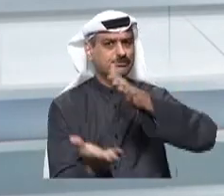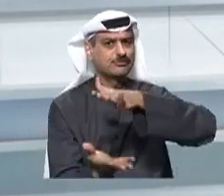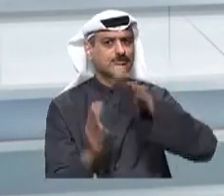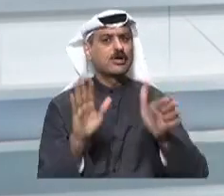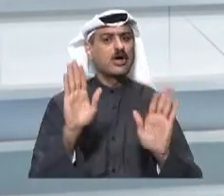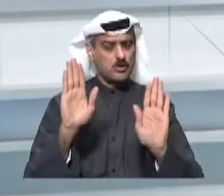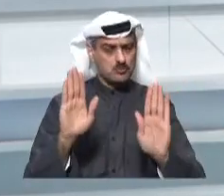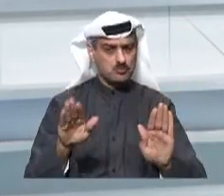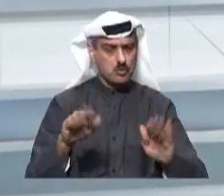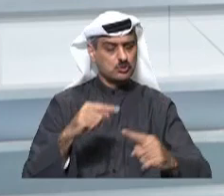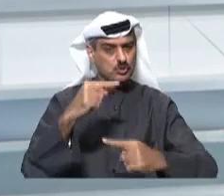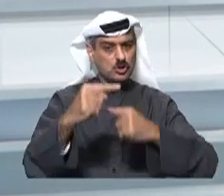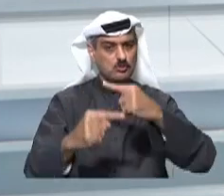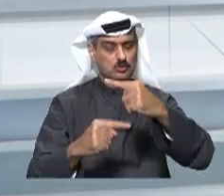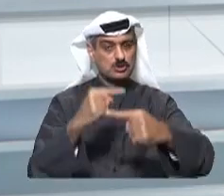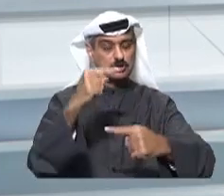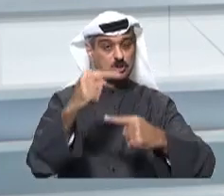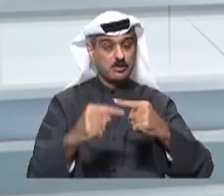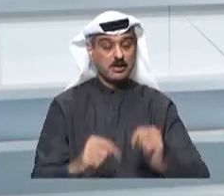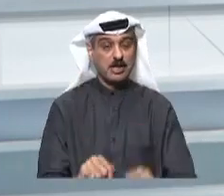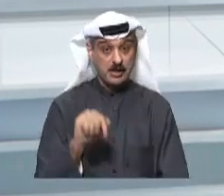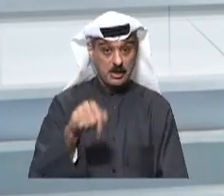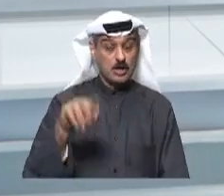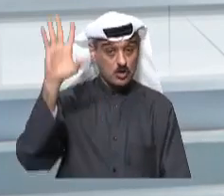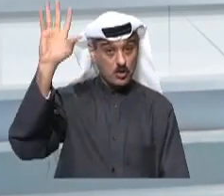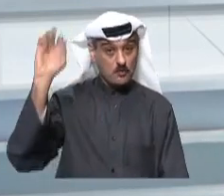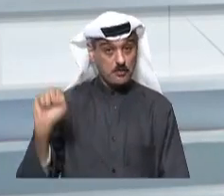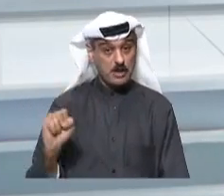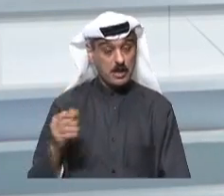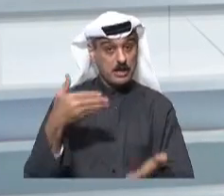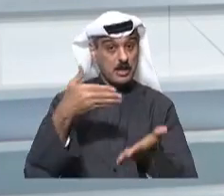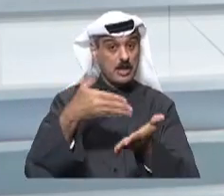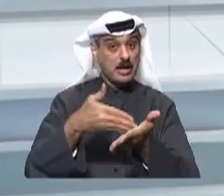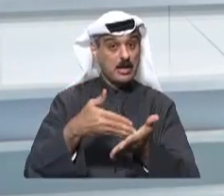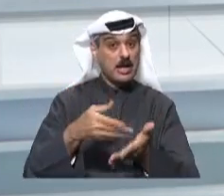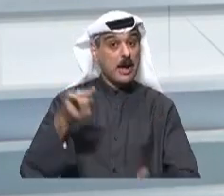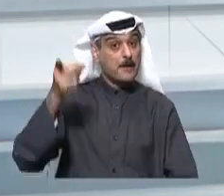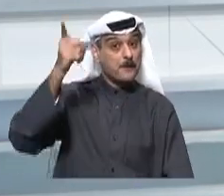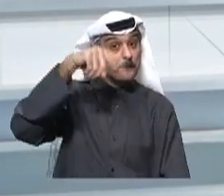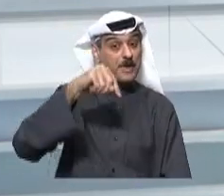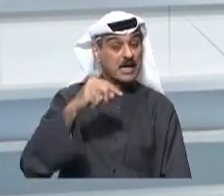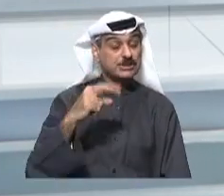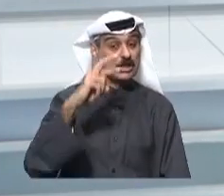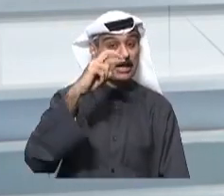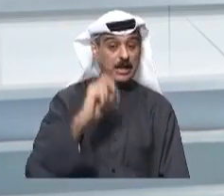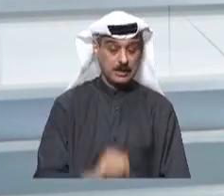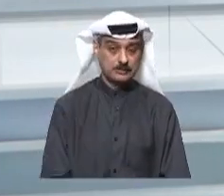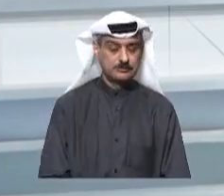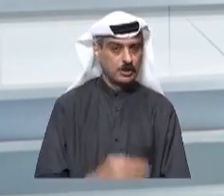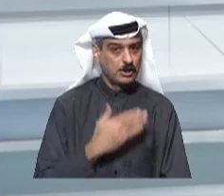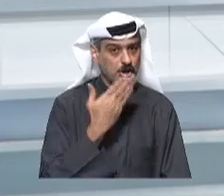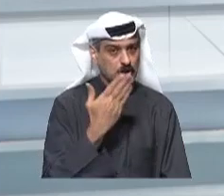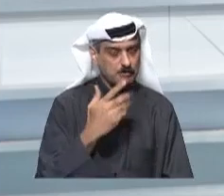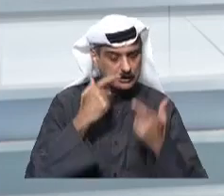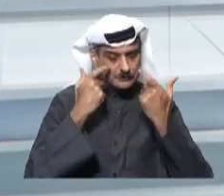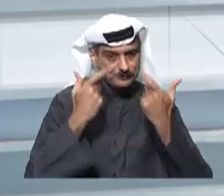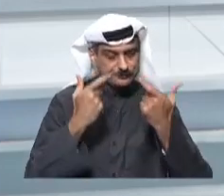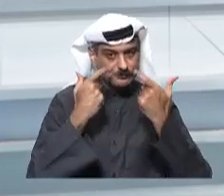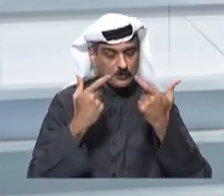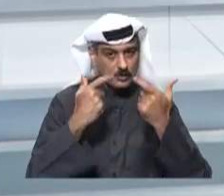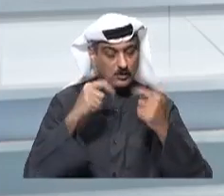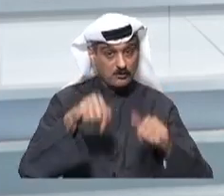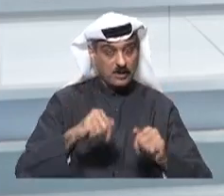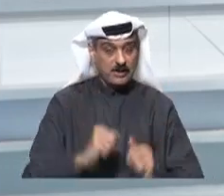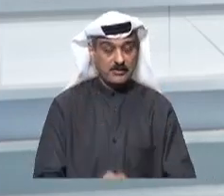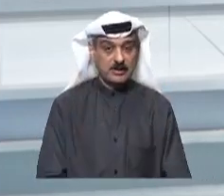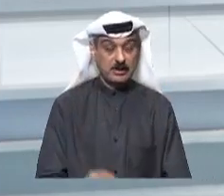واردة ومستمرة معنا خلال هذه الليلة وأيضا حتى نهاية يوم الغد، لذلك نتمنى منكم أخذ الحيطة والحذر خلال هذه